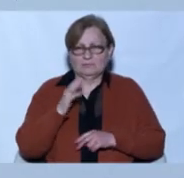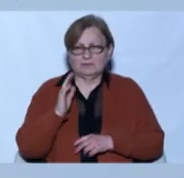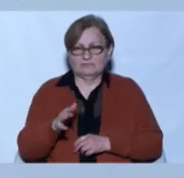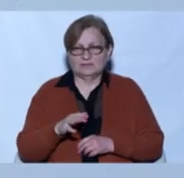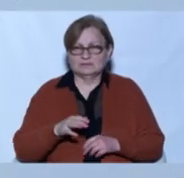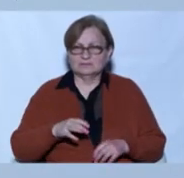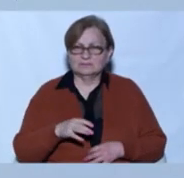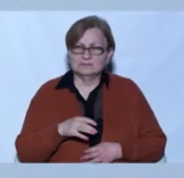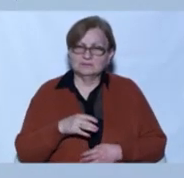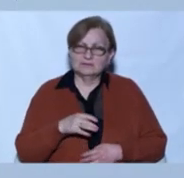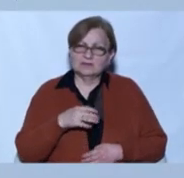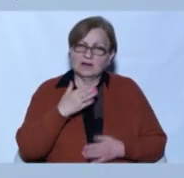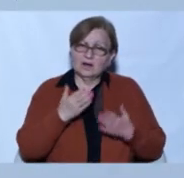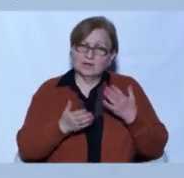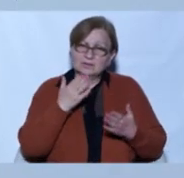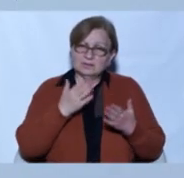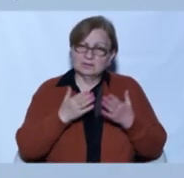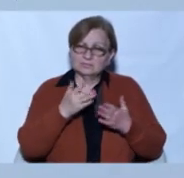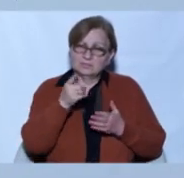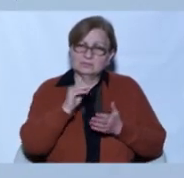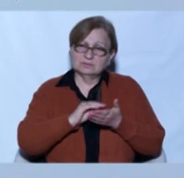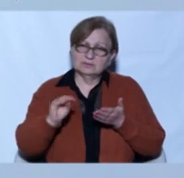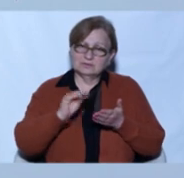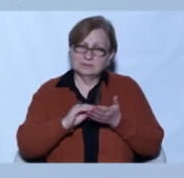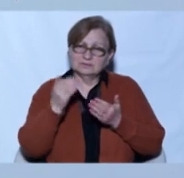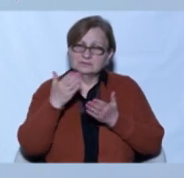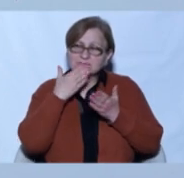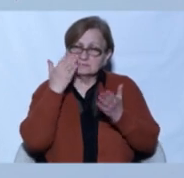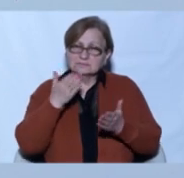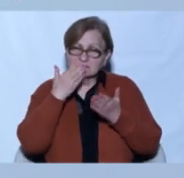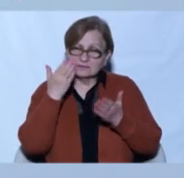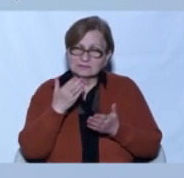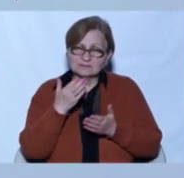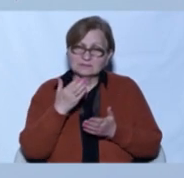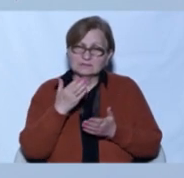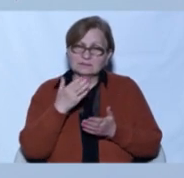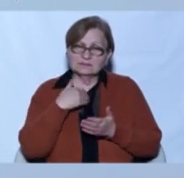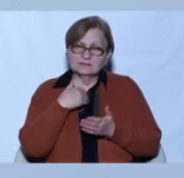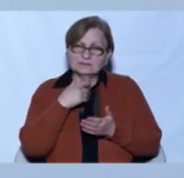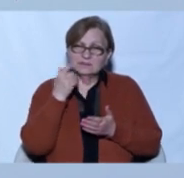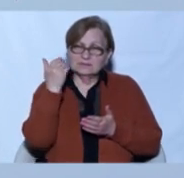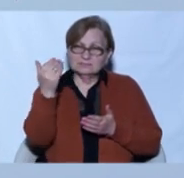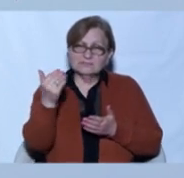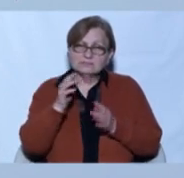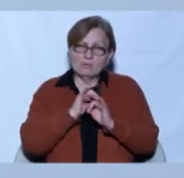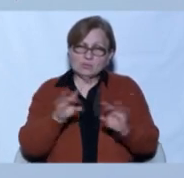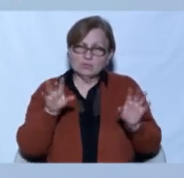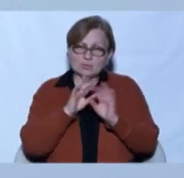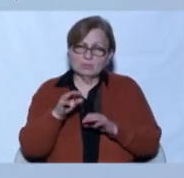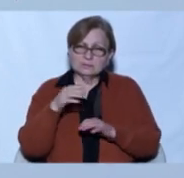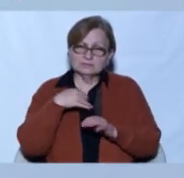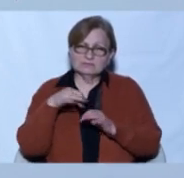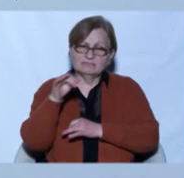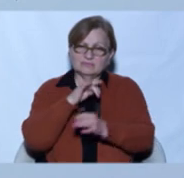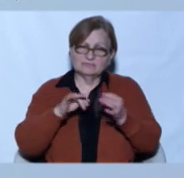რომ თუ მწერლის ნაწერებს კითხულობენ, ან თუნდაც თუ დღეს ჩვენ მის ერთ მოთხრობას ვისაუბრებთ, ამით